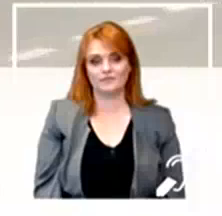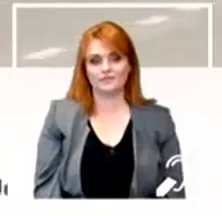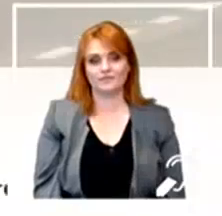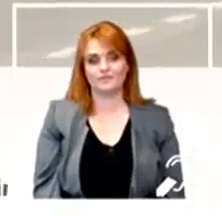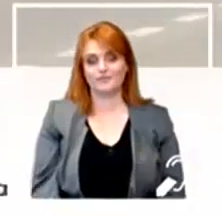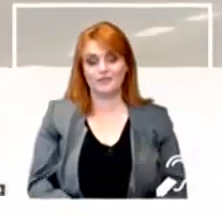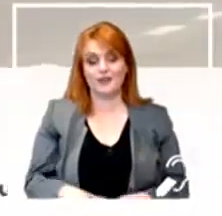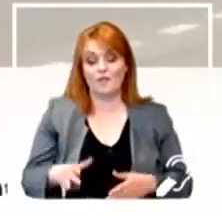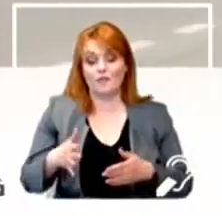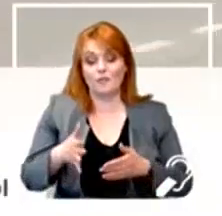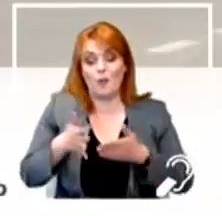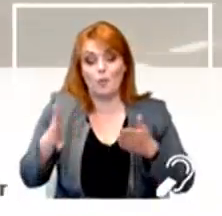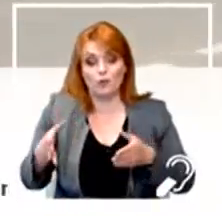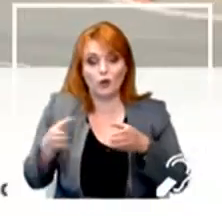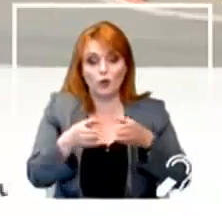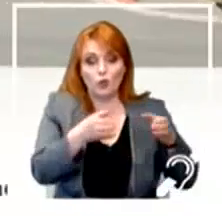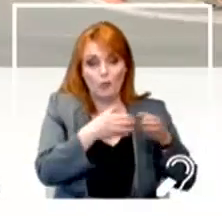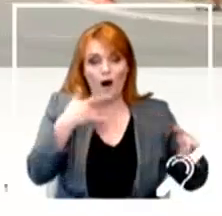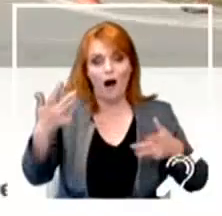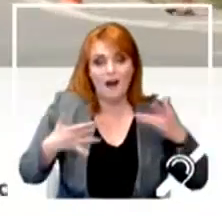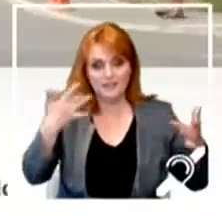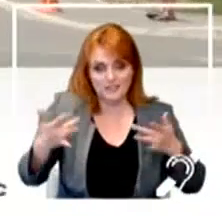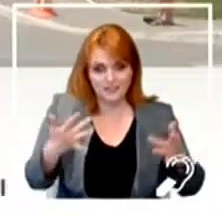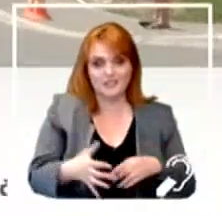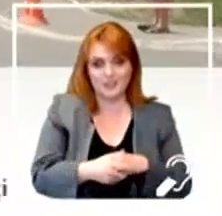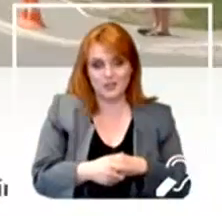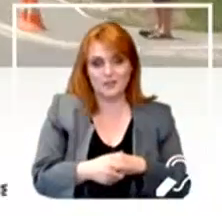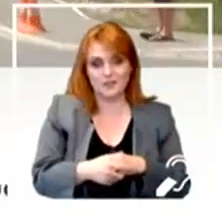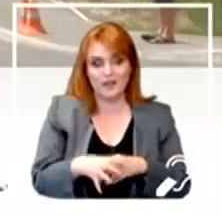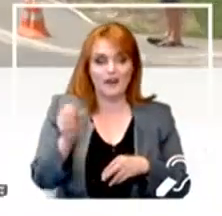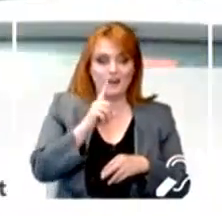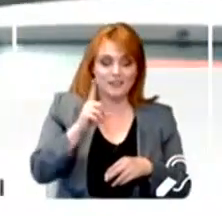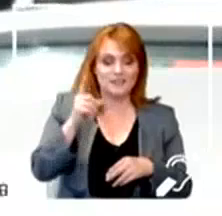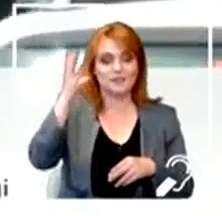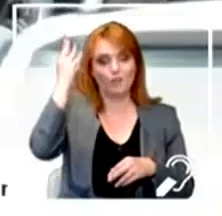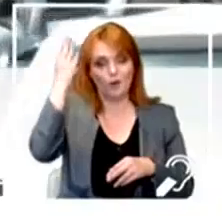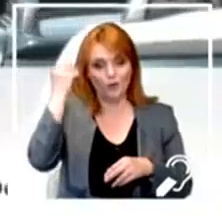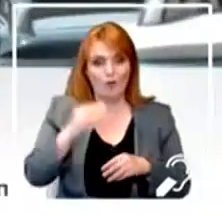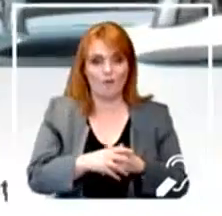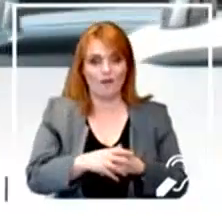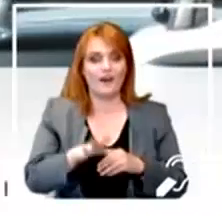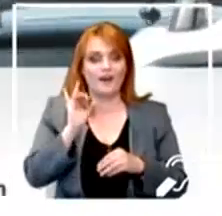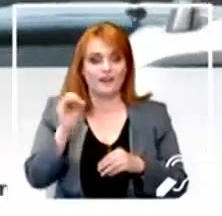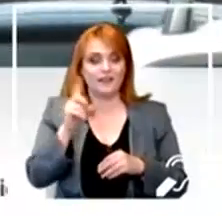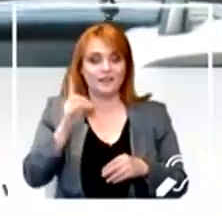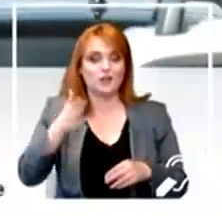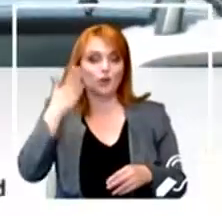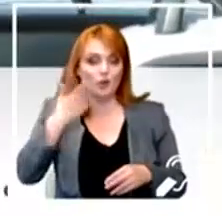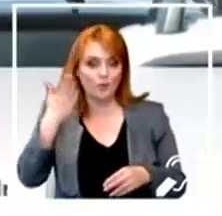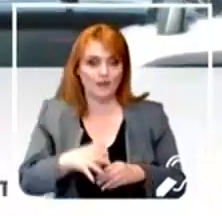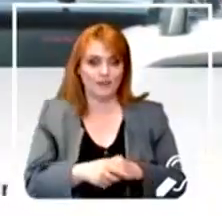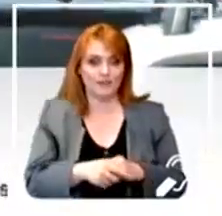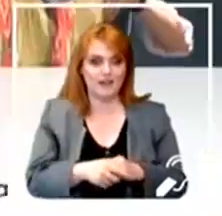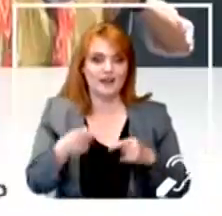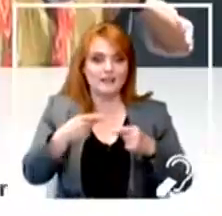Repertoriu bogat inspirat din folclorul românesc, fanfarele au făcut în conjurul satului Zembreni. Parada a fost deschisă de artiștii din